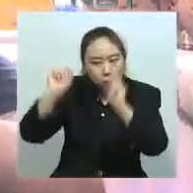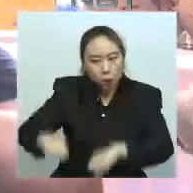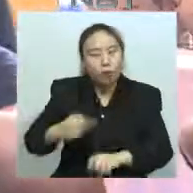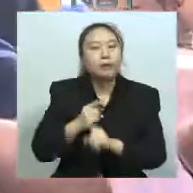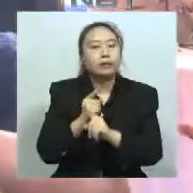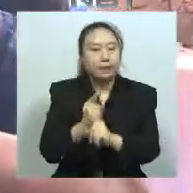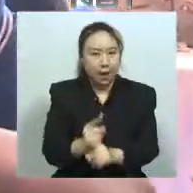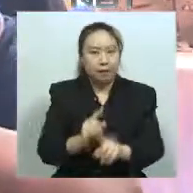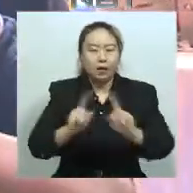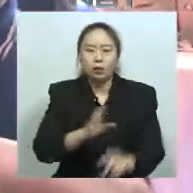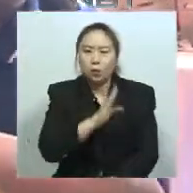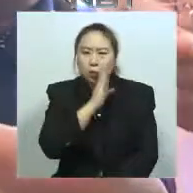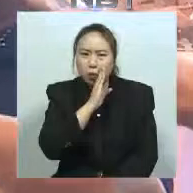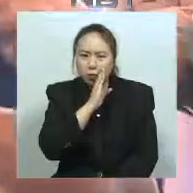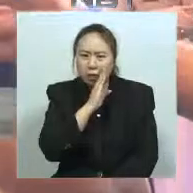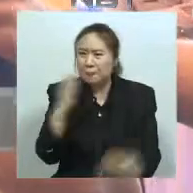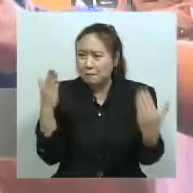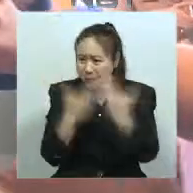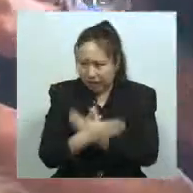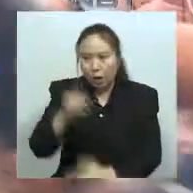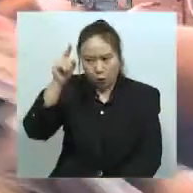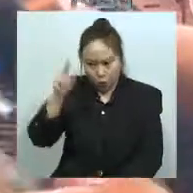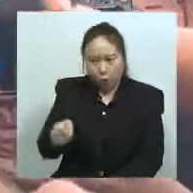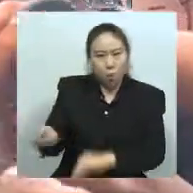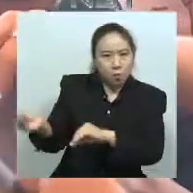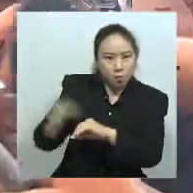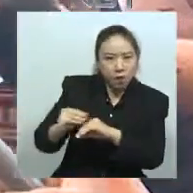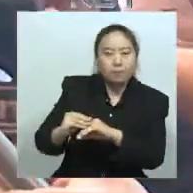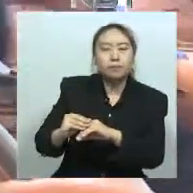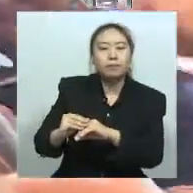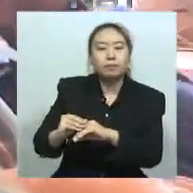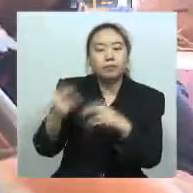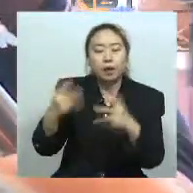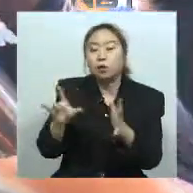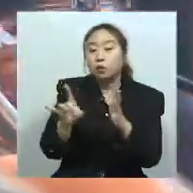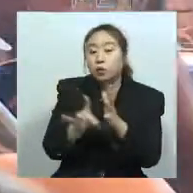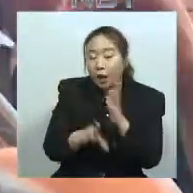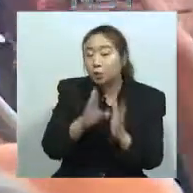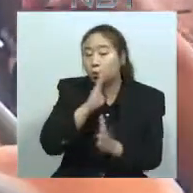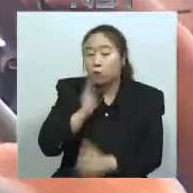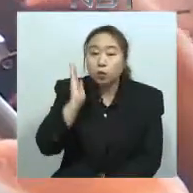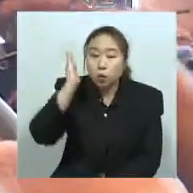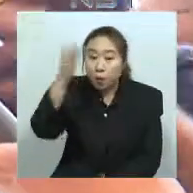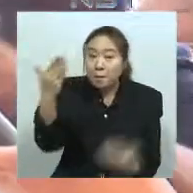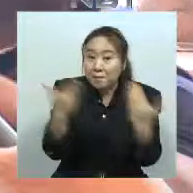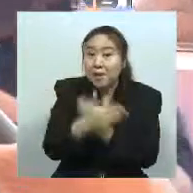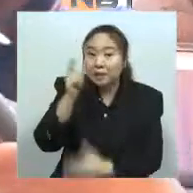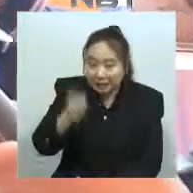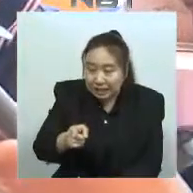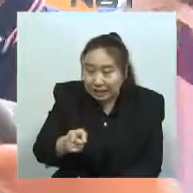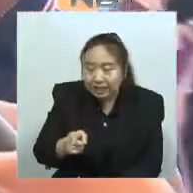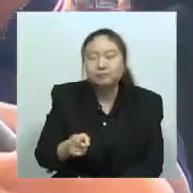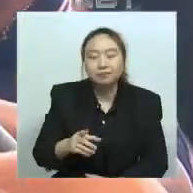แต่ถ้าจะมีการเปลี่ยนแปลงเปลี่ยนนี่ก็ต้องได้เพิ่มขึ้นนะแล้วว่าสุดท้ายแล้วถ้าหากว่ามันเปลี่ยนจริงๆก็ต้องทำใจยอม